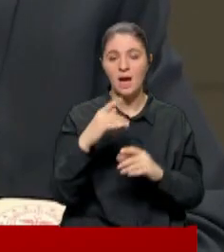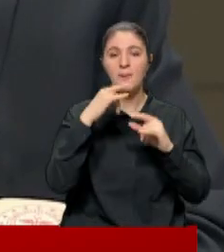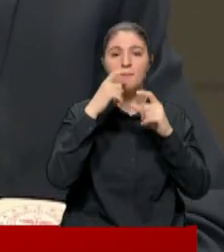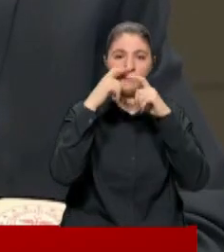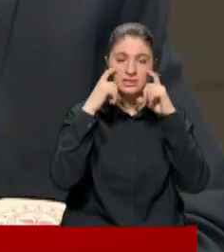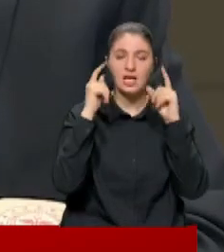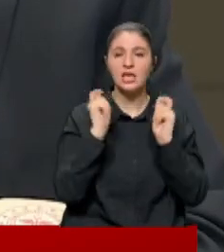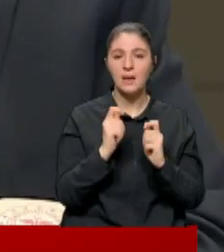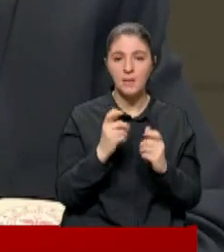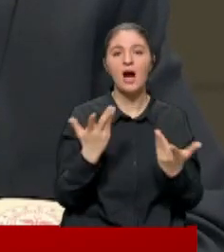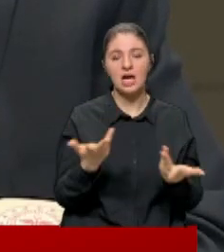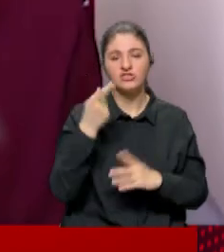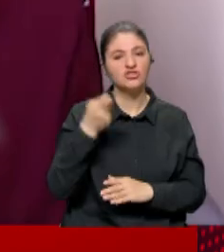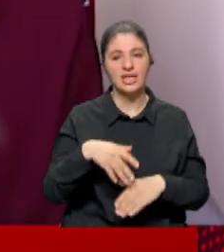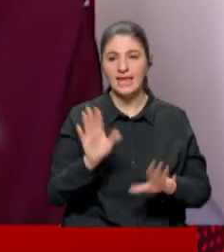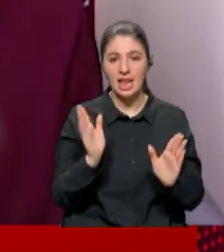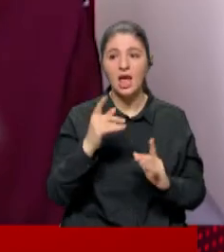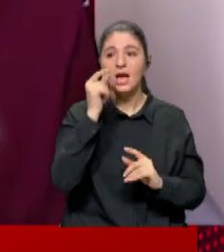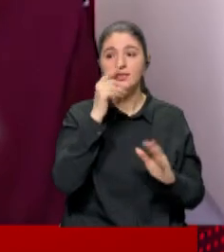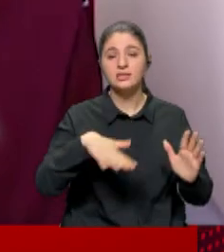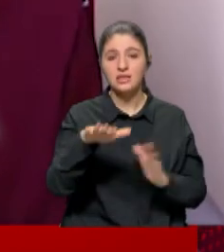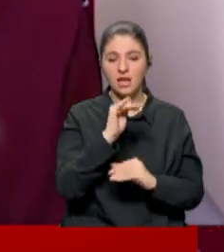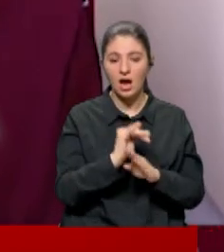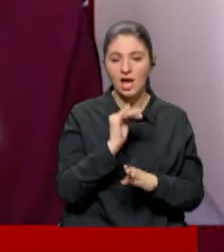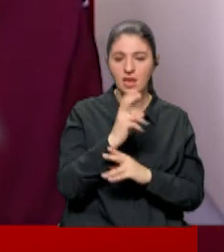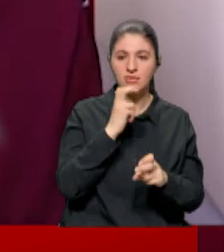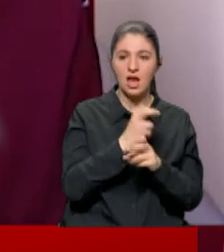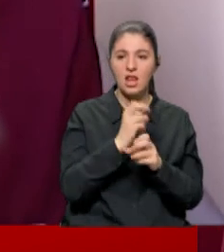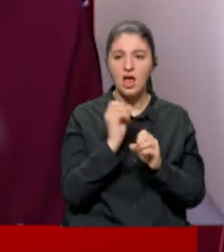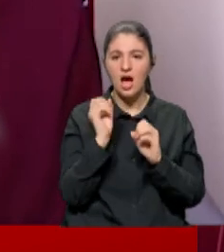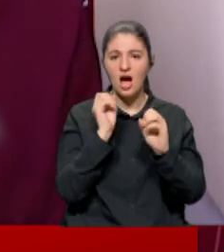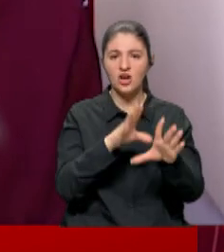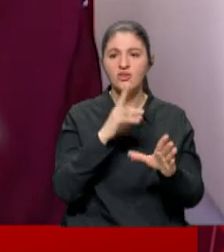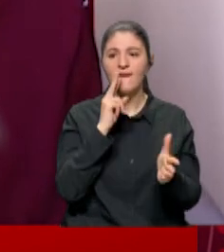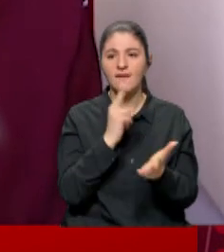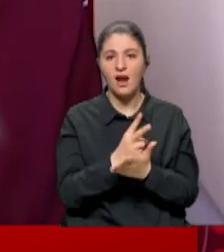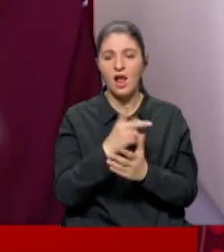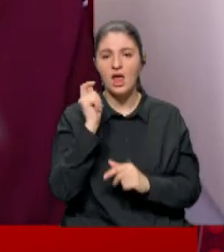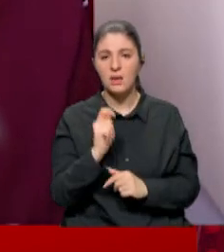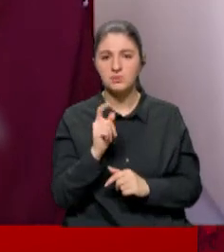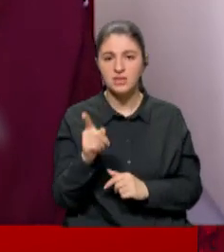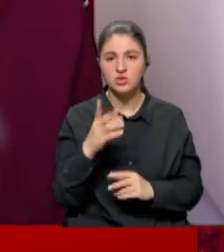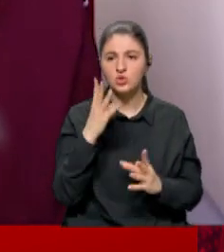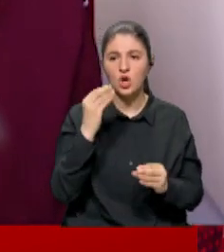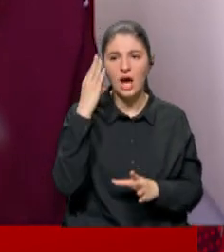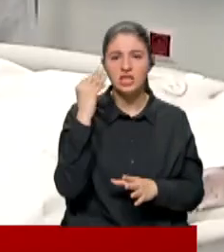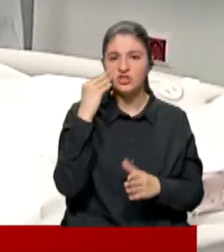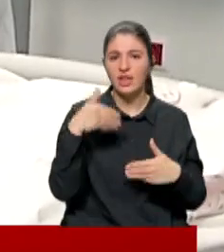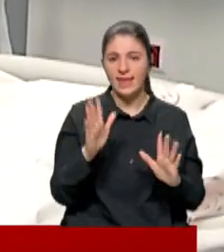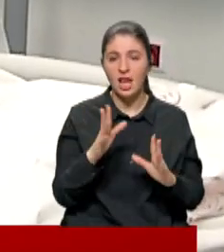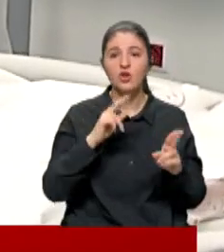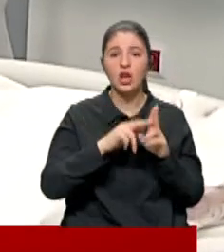maske takmak artık şart değil. İnsanların hayatını riske sokacak kararların alınması çok anlaşılır